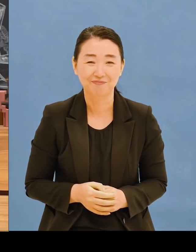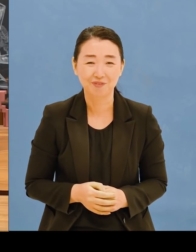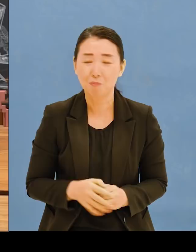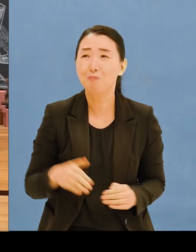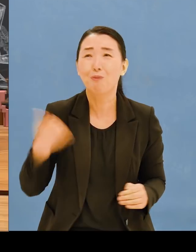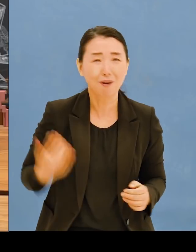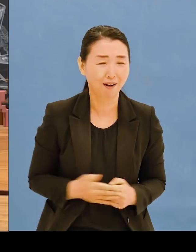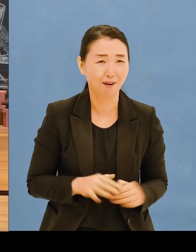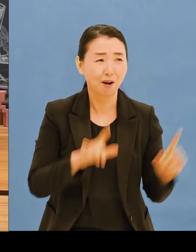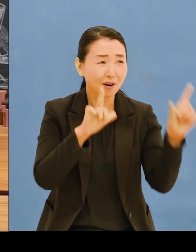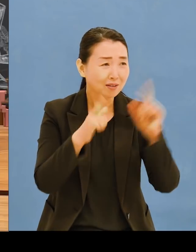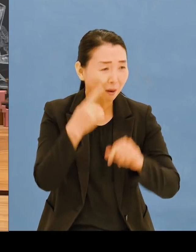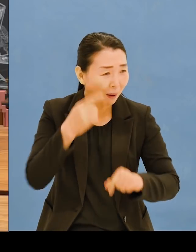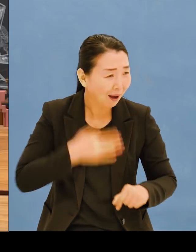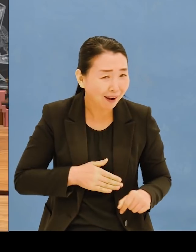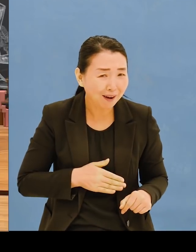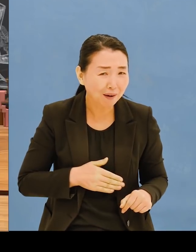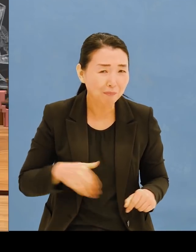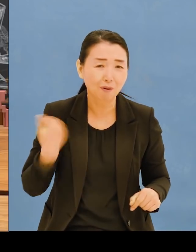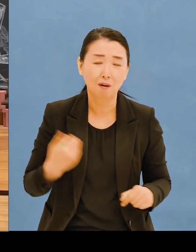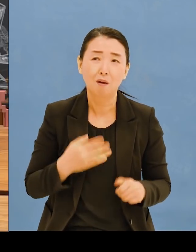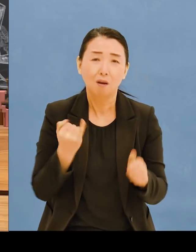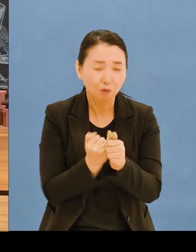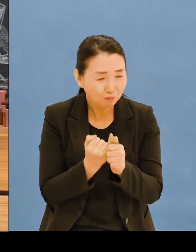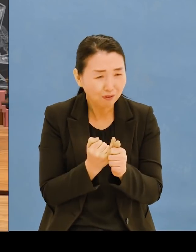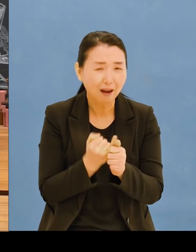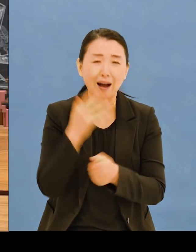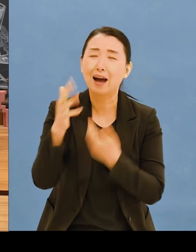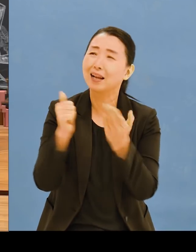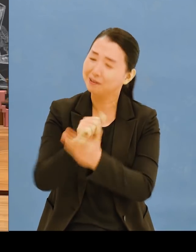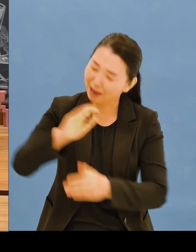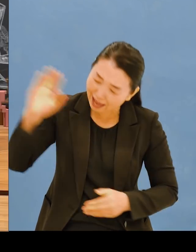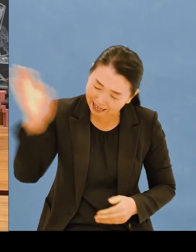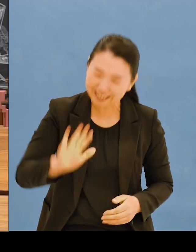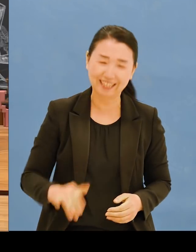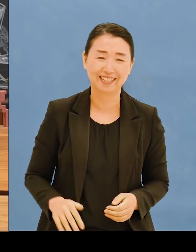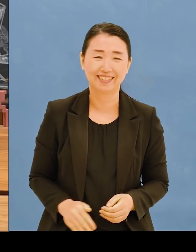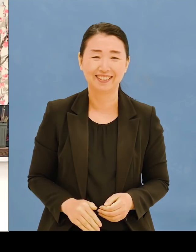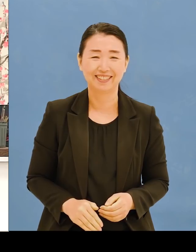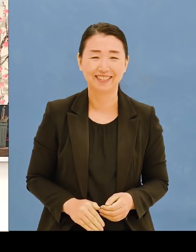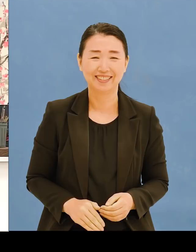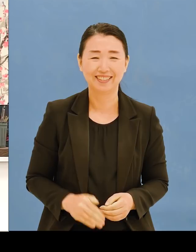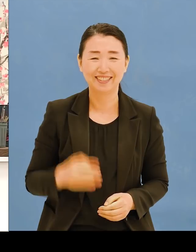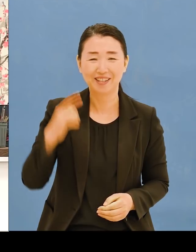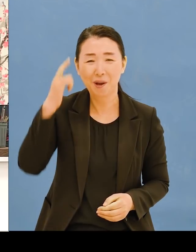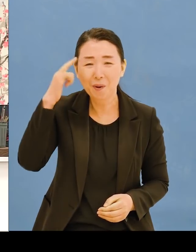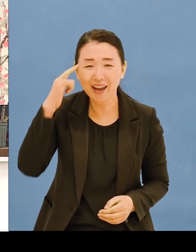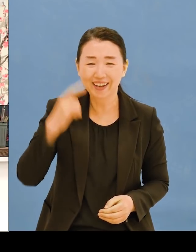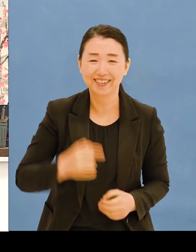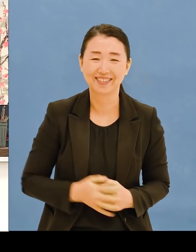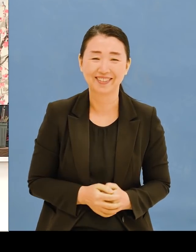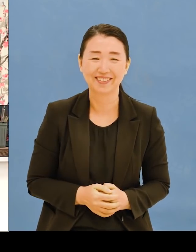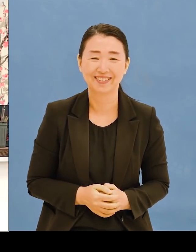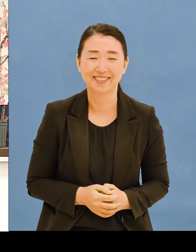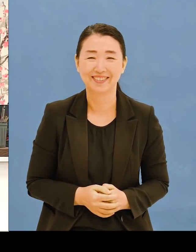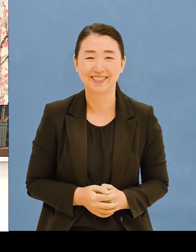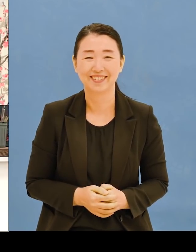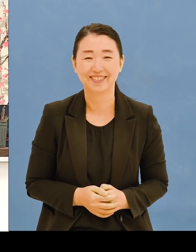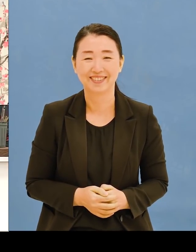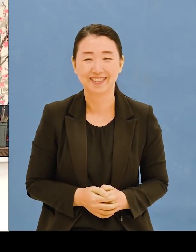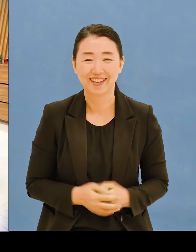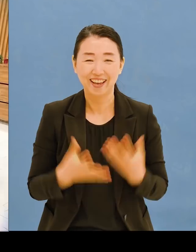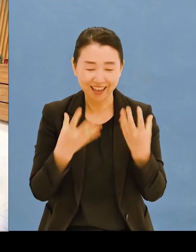그냥 모르겠거든요. 근데 살아봐야 알 일이니까. 근데 자꾸 결혼했더니 하나님 이정수 아니잖아요. 이걸 왜 살아보고 안 해주세요? 이런 거.